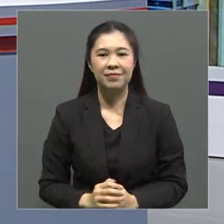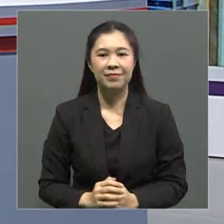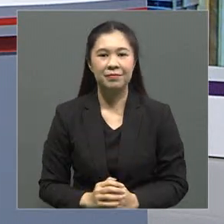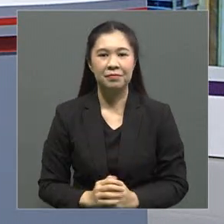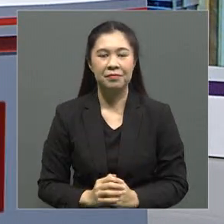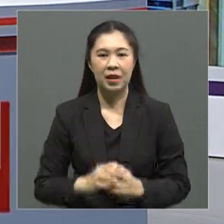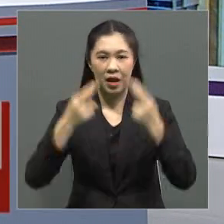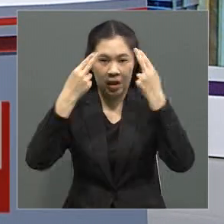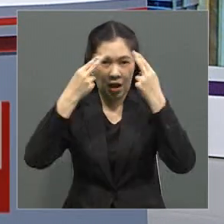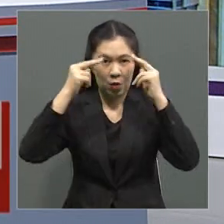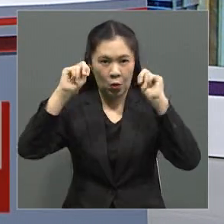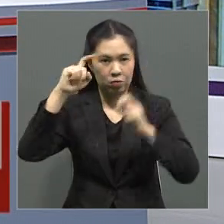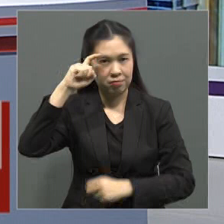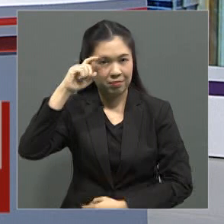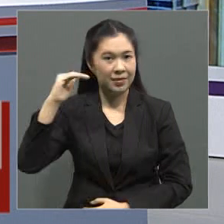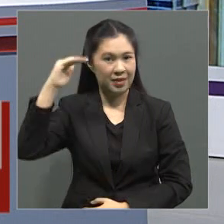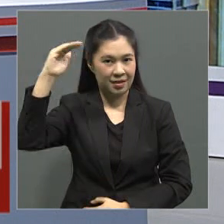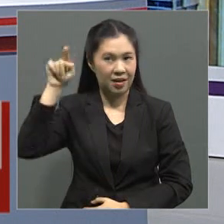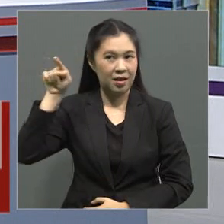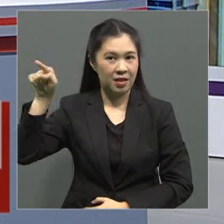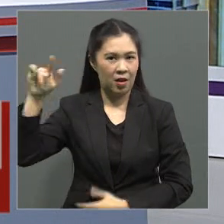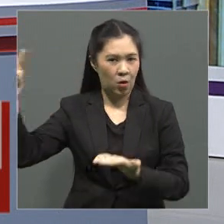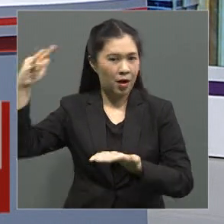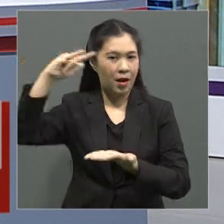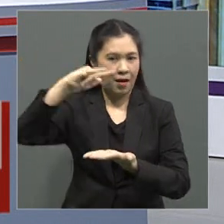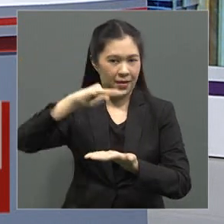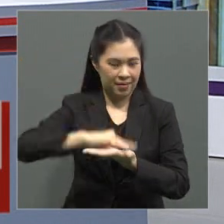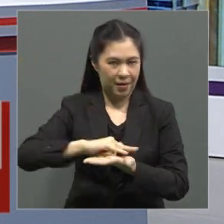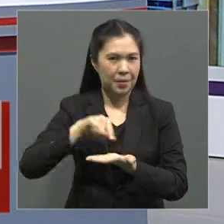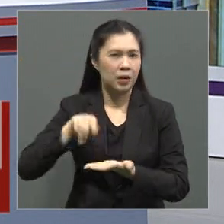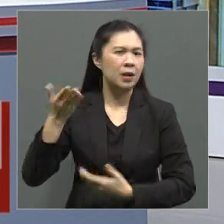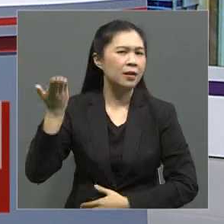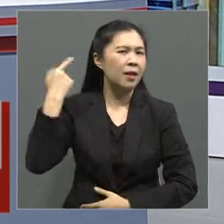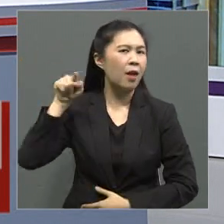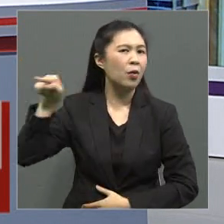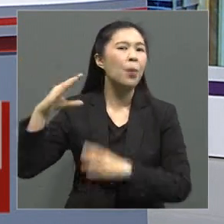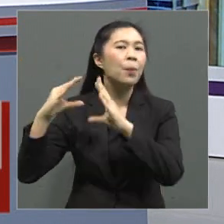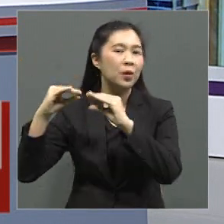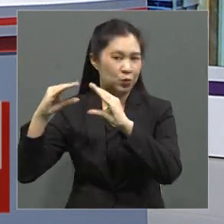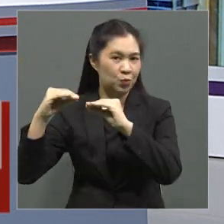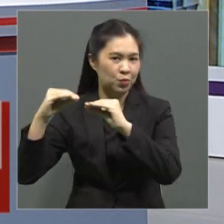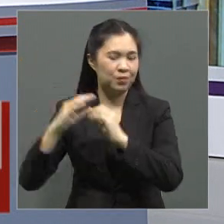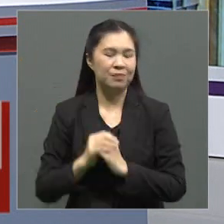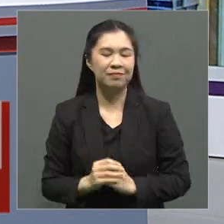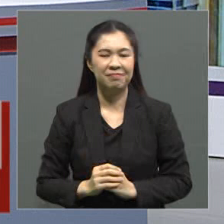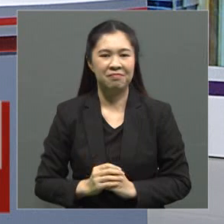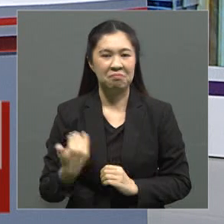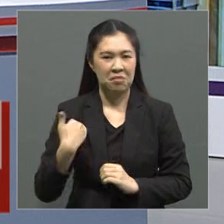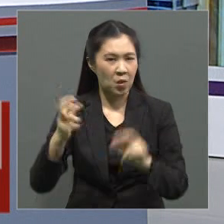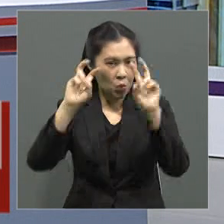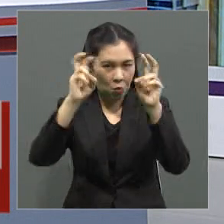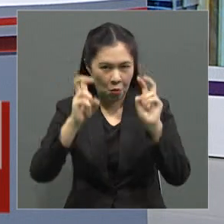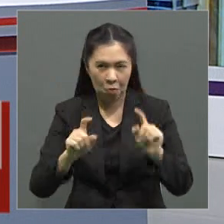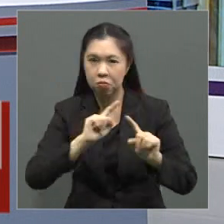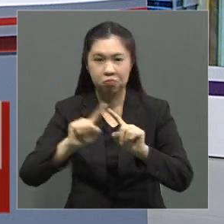รัฐมนตรีเดินทางกลับมาจากสวิตเซอร์แลนด์ไปประชุม WorldEconomic forumที่ดาวอมานะครับหลายเรื่องที่ที่เกิดเหตุการณ์